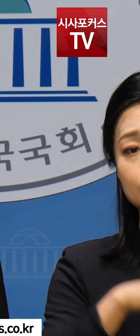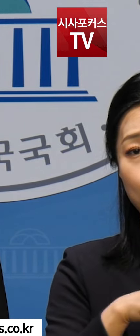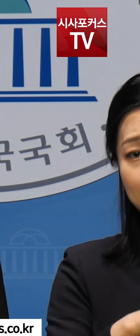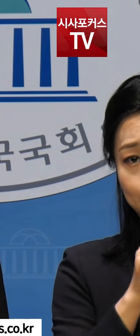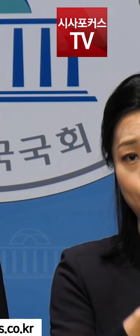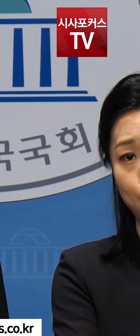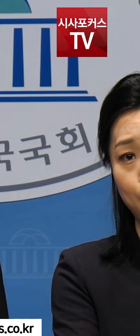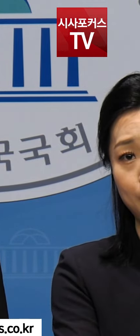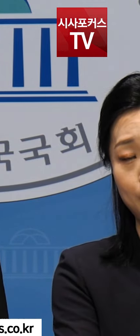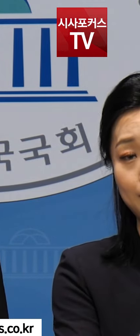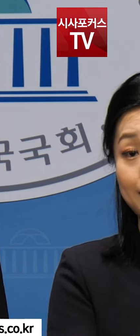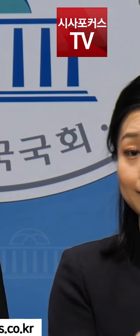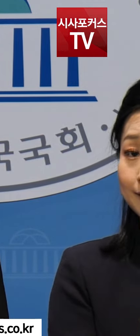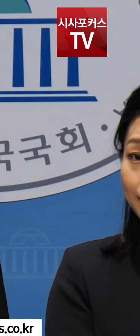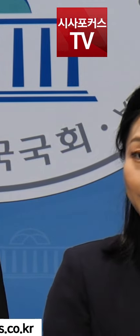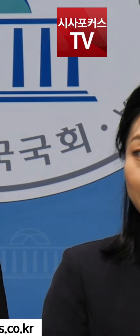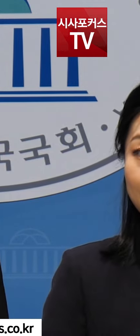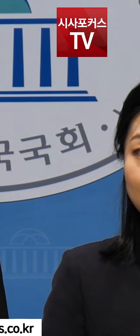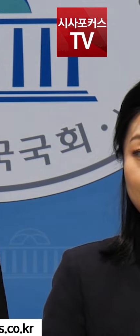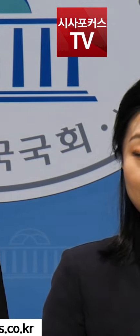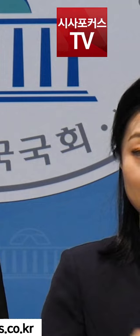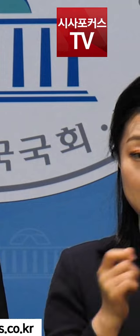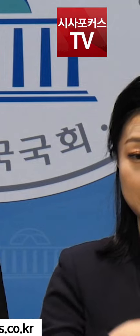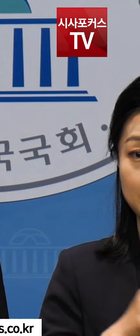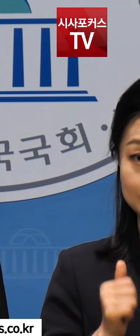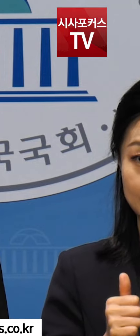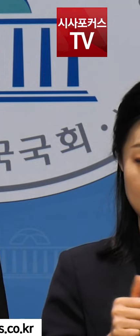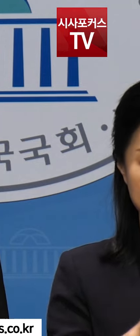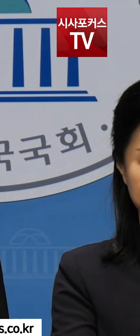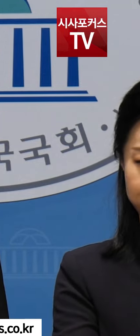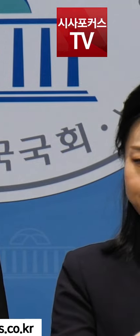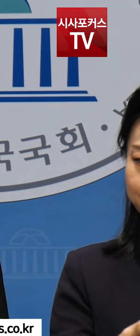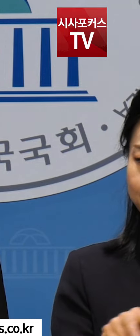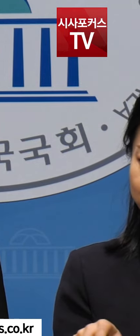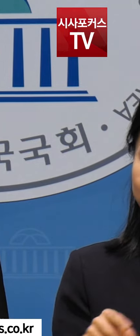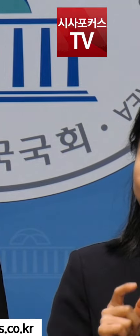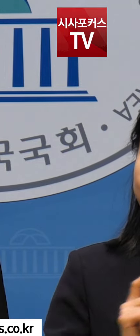있음에도 불구하고 오히려 재판부에서는